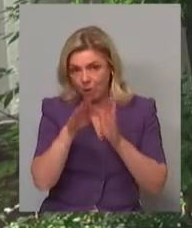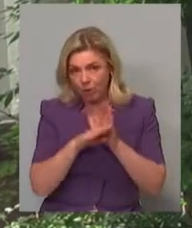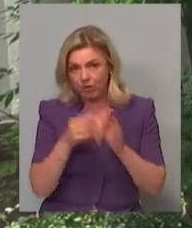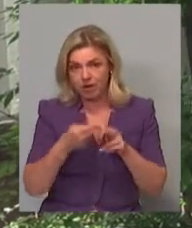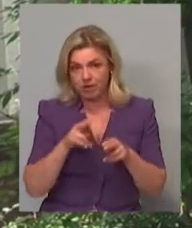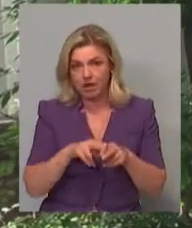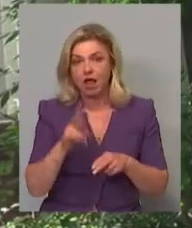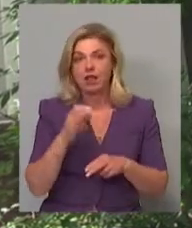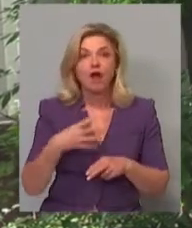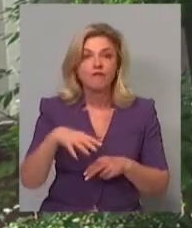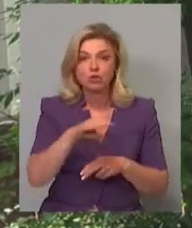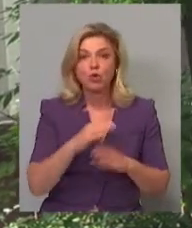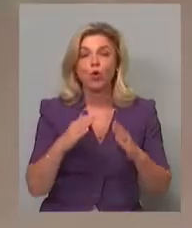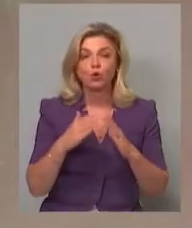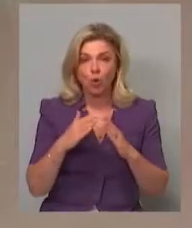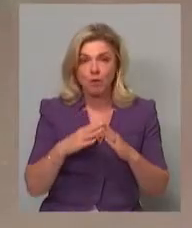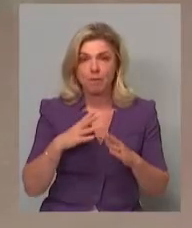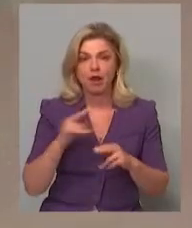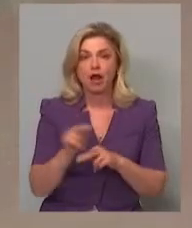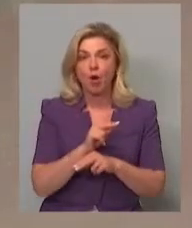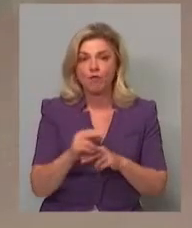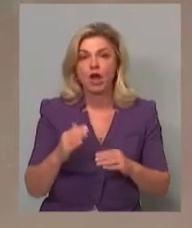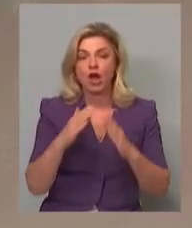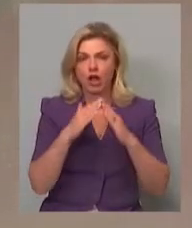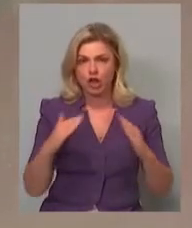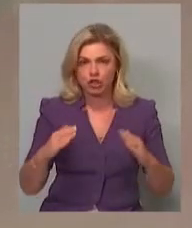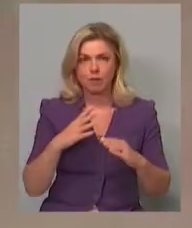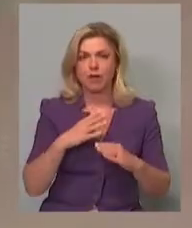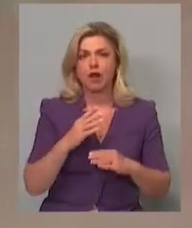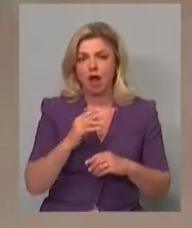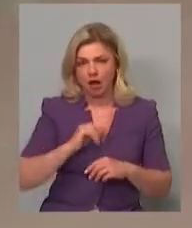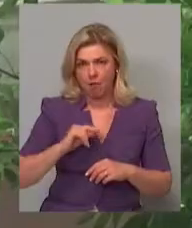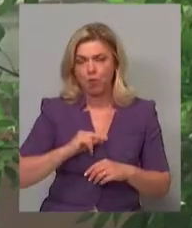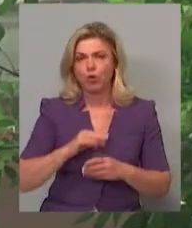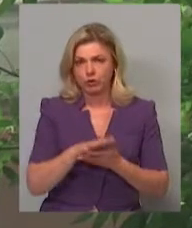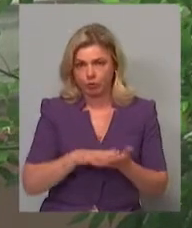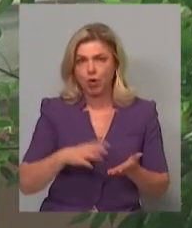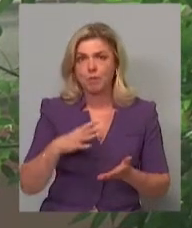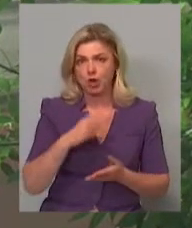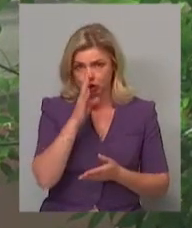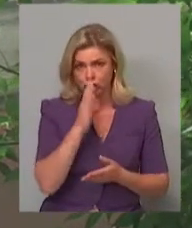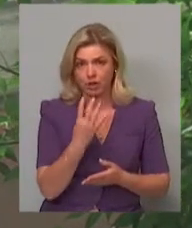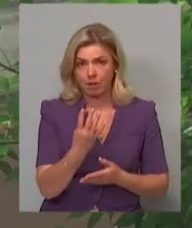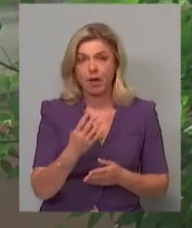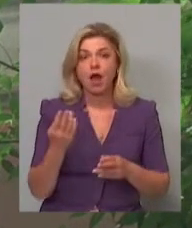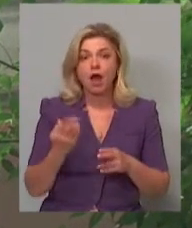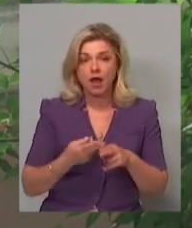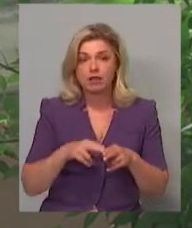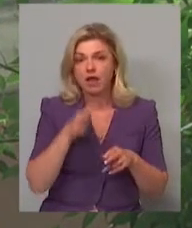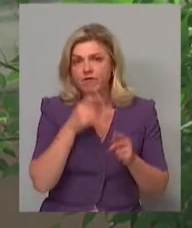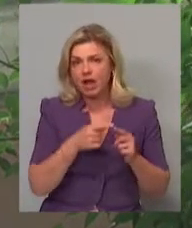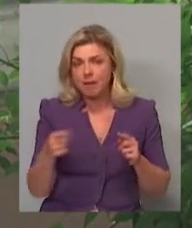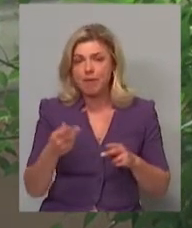всьому будинку капітально ремонтували покрівлю. Роботи тривали близько 4 місяців. В цей період будинок без даху заливали